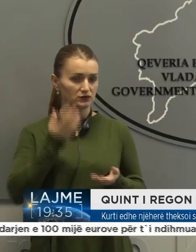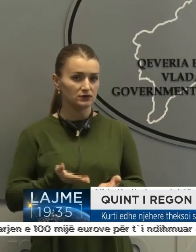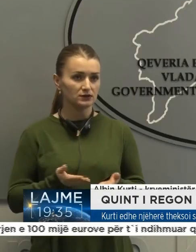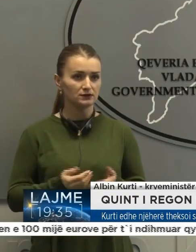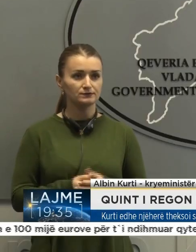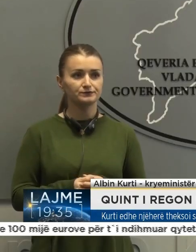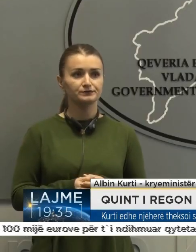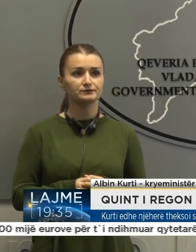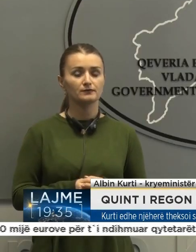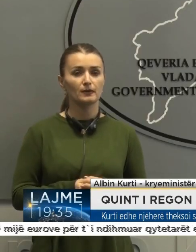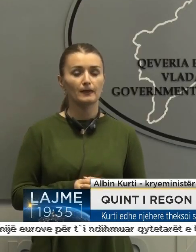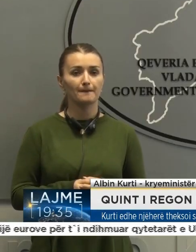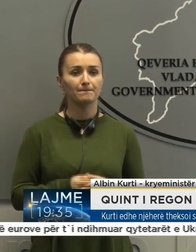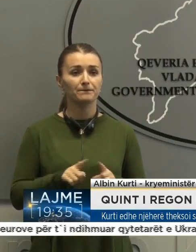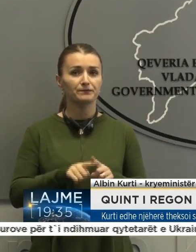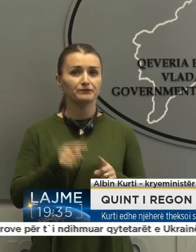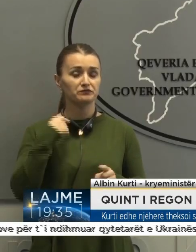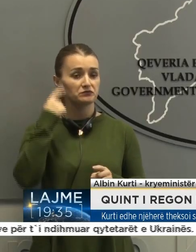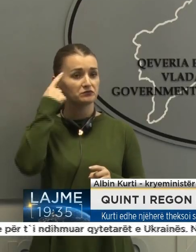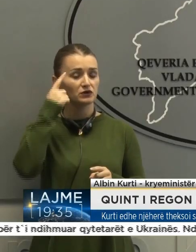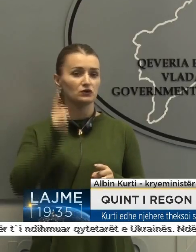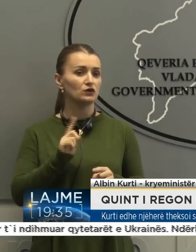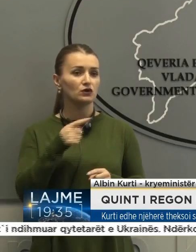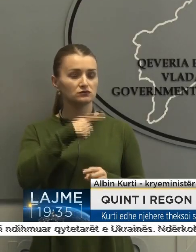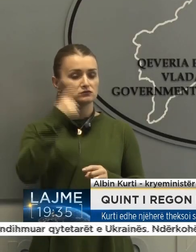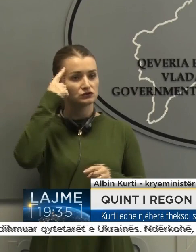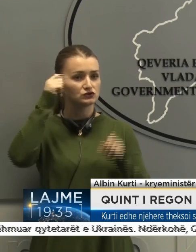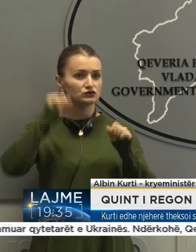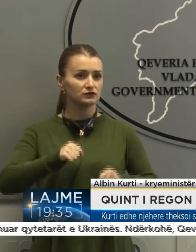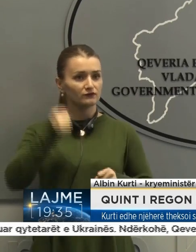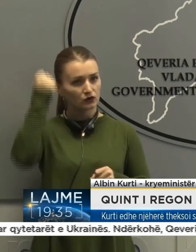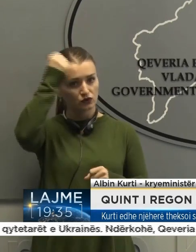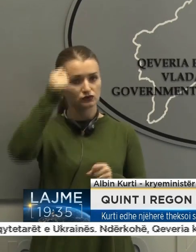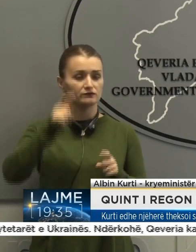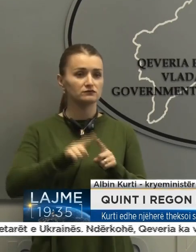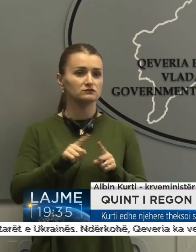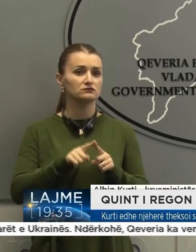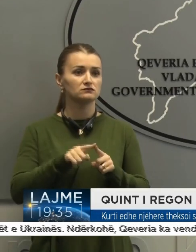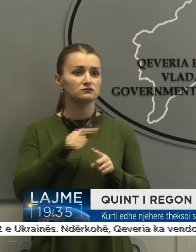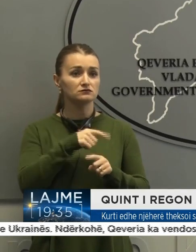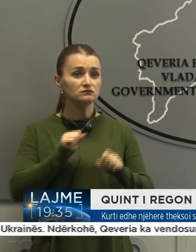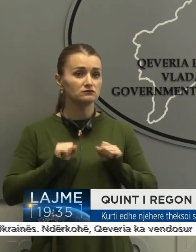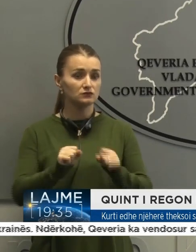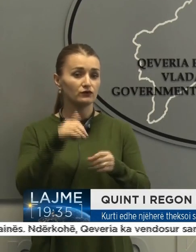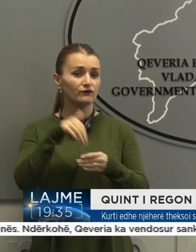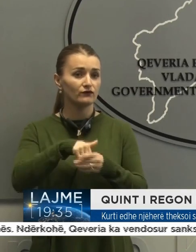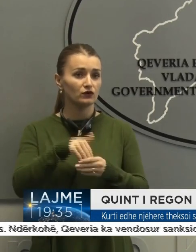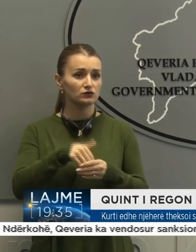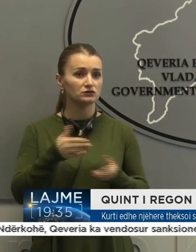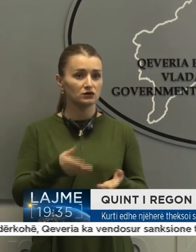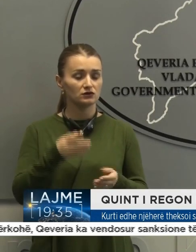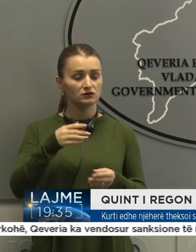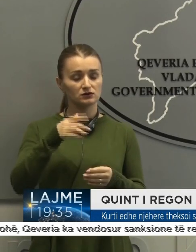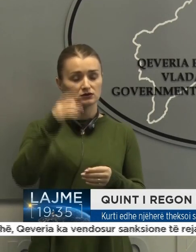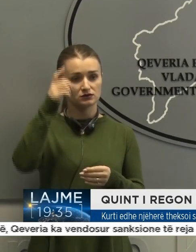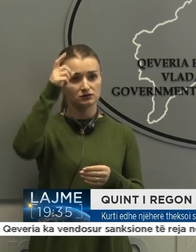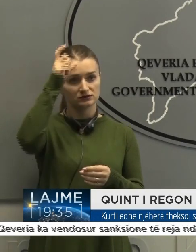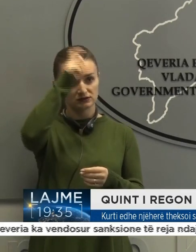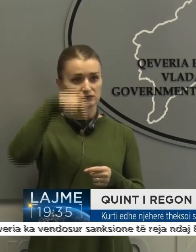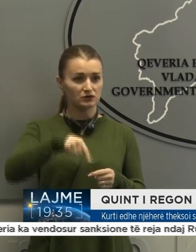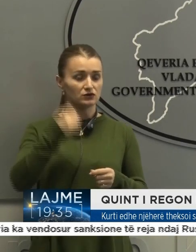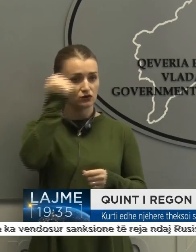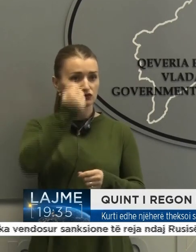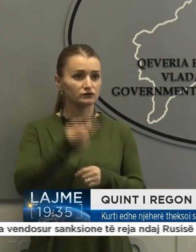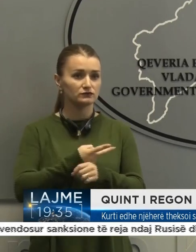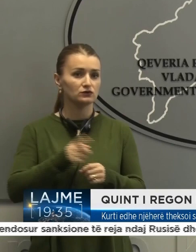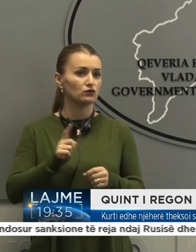që qeveria e Republikës së Kosovës ka marrë vendim për mosmbajtjen e zgjedhjeve të Serbisë në Kosovë, por e vërteta është se nuk